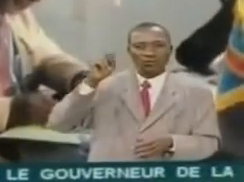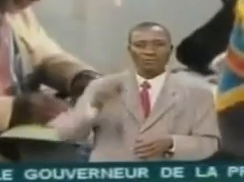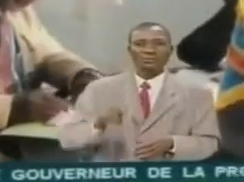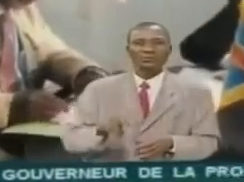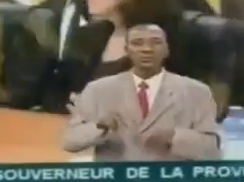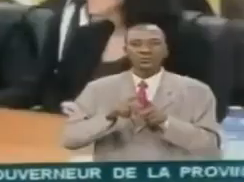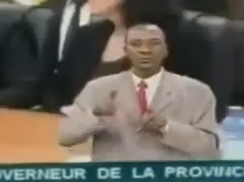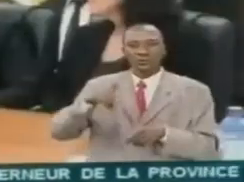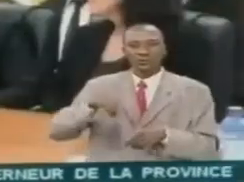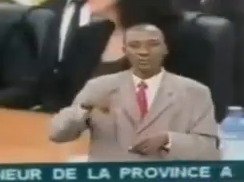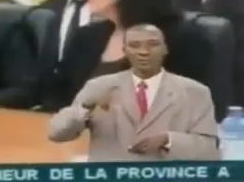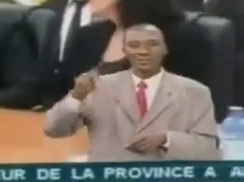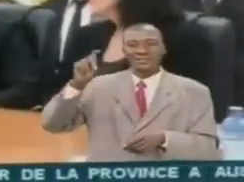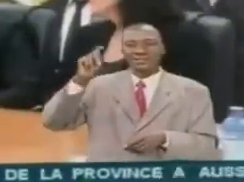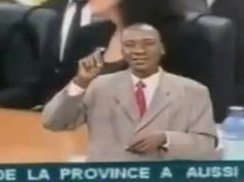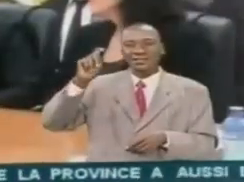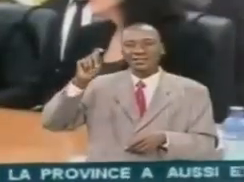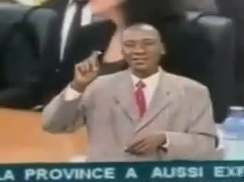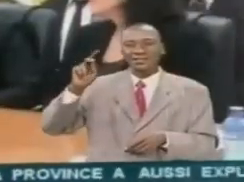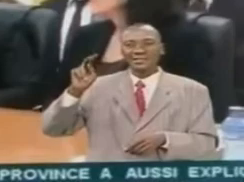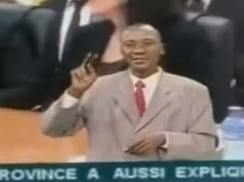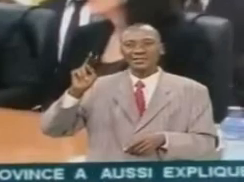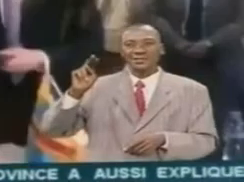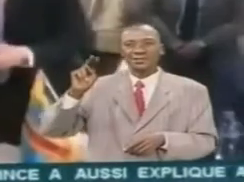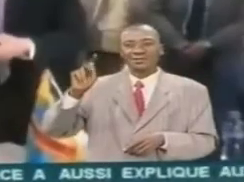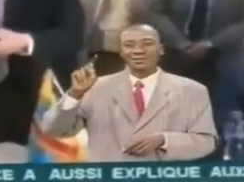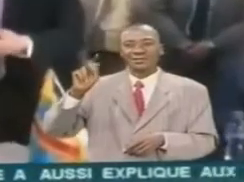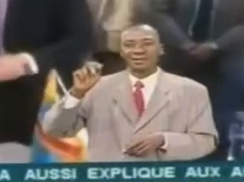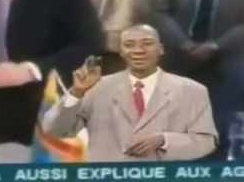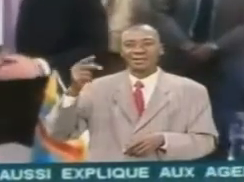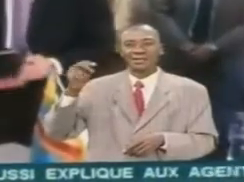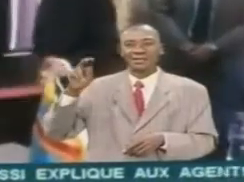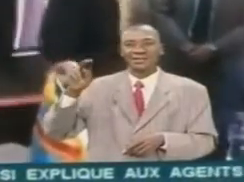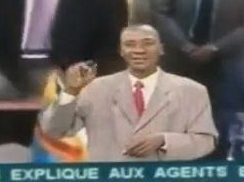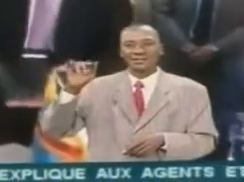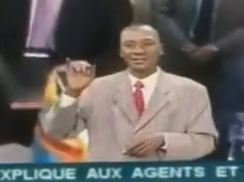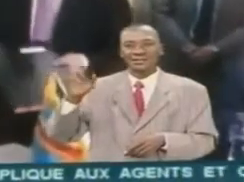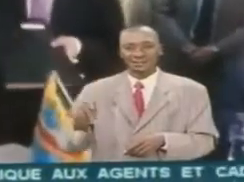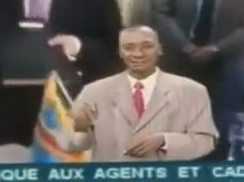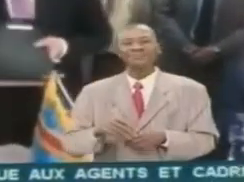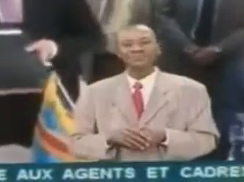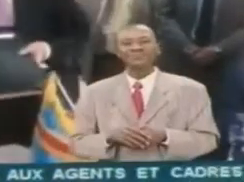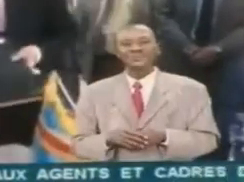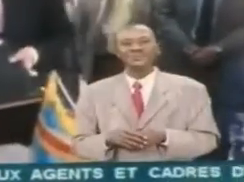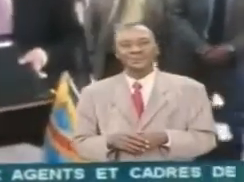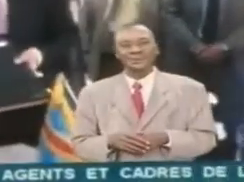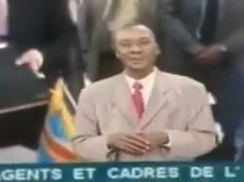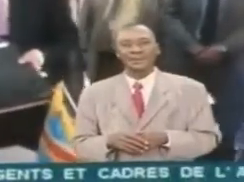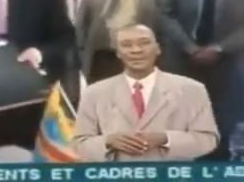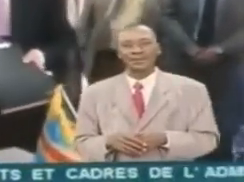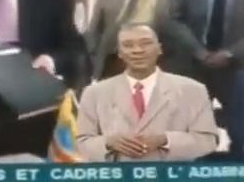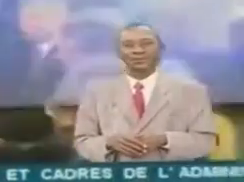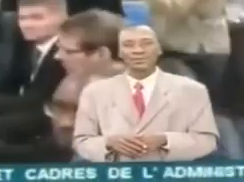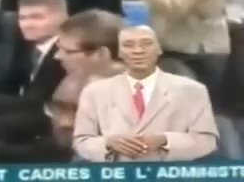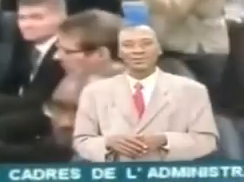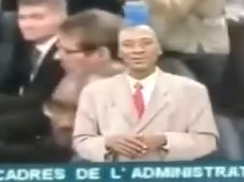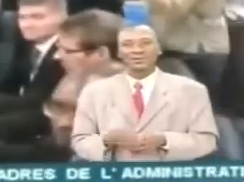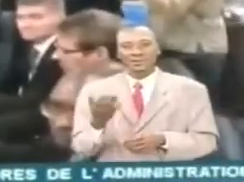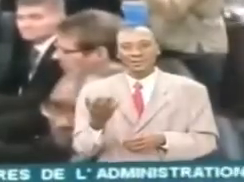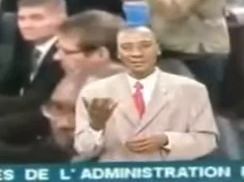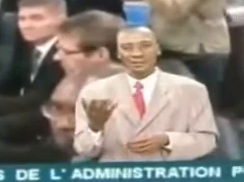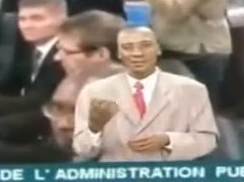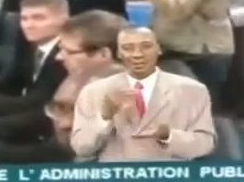000 dollars américains. Pour l'ambassadeur du Japon en République démocratique du Congo, cette aide vise à renforcer